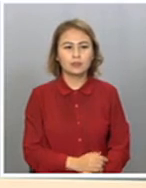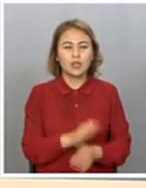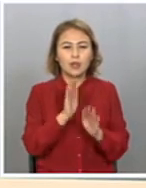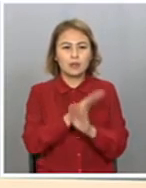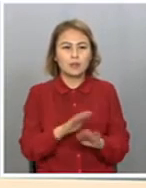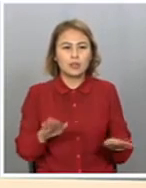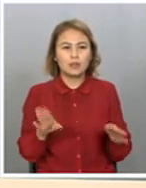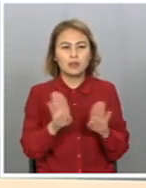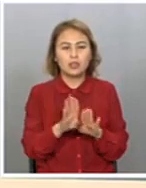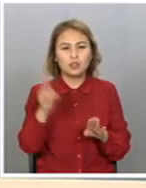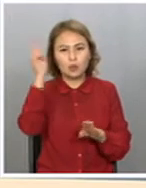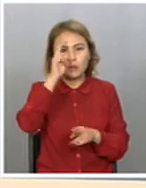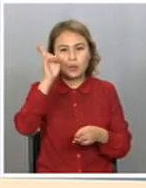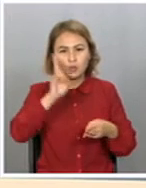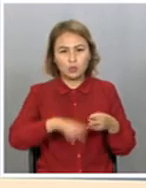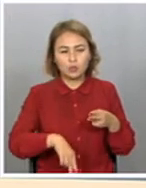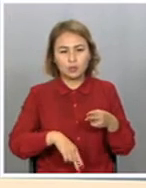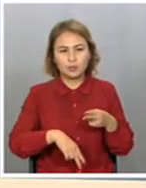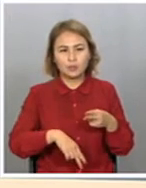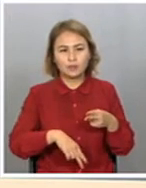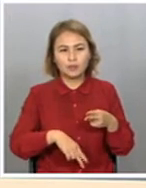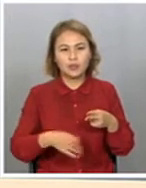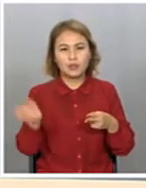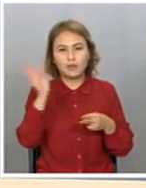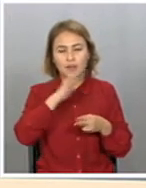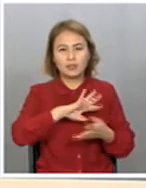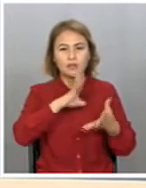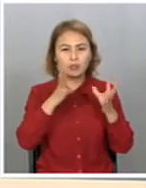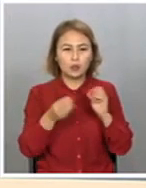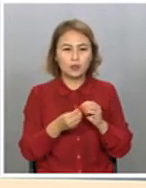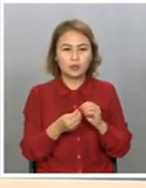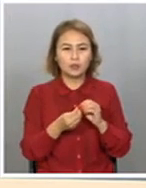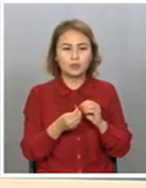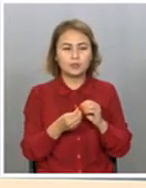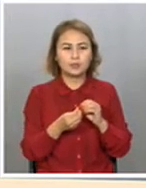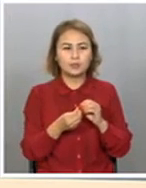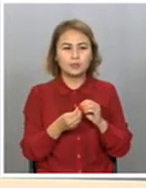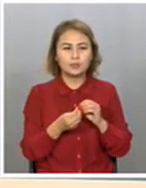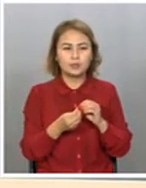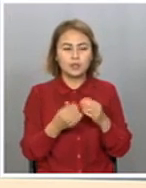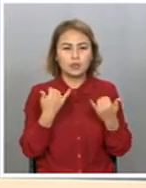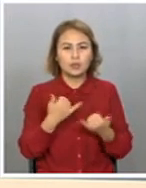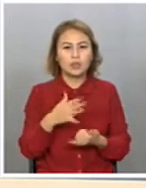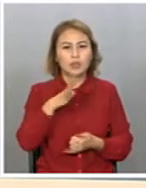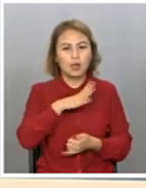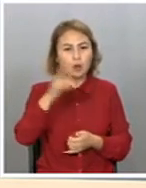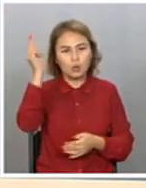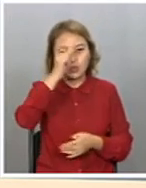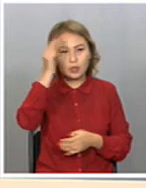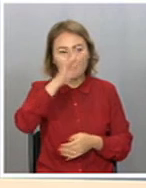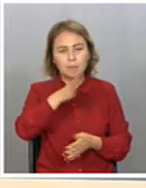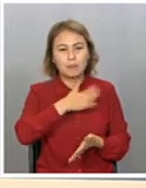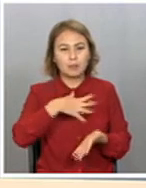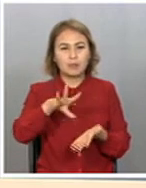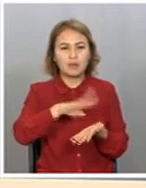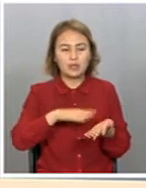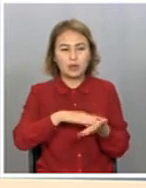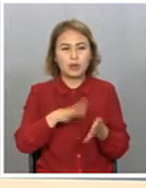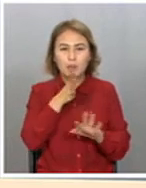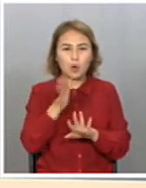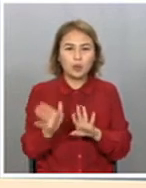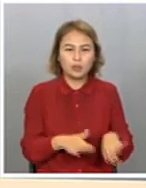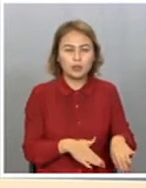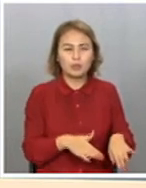Ребята, наш урок подошел к концу. Давайте подведем итоги урока. Сегодня на уроке мы повторили пройденный